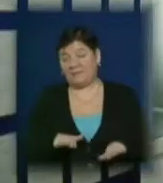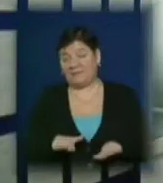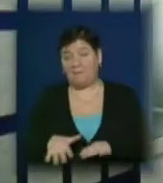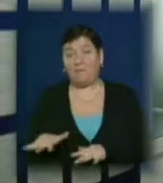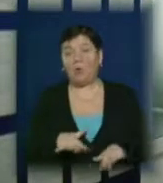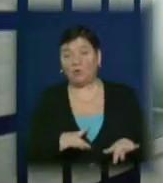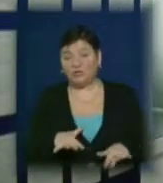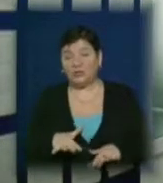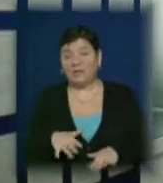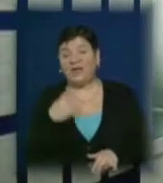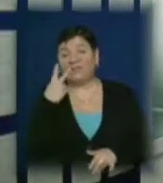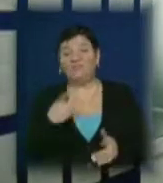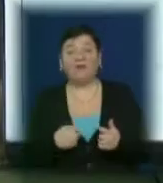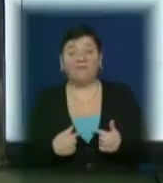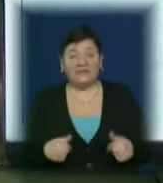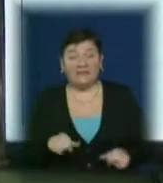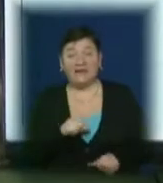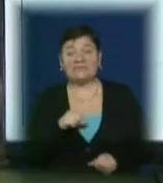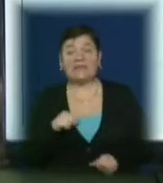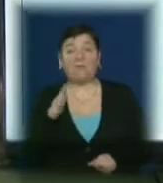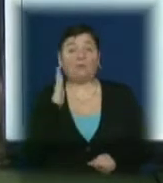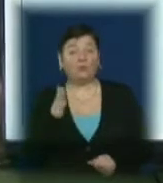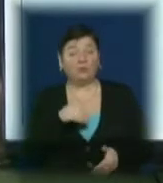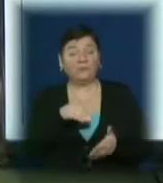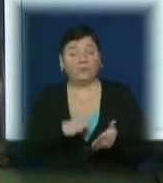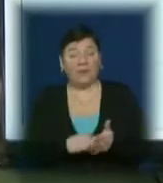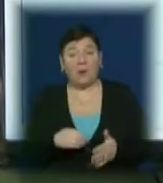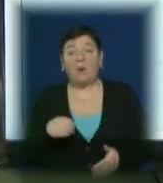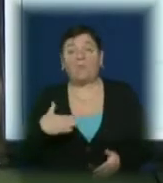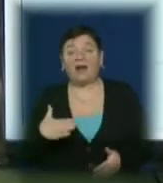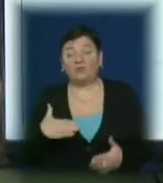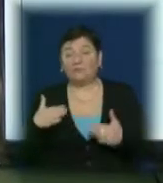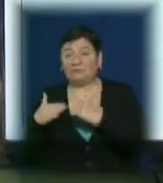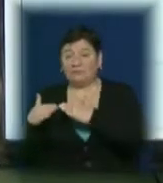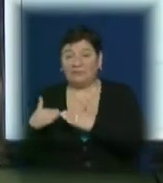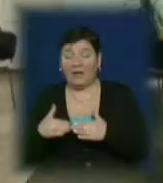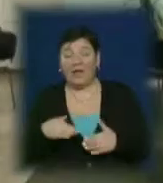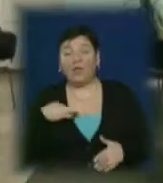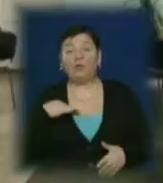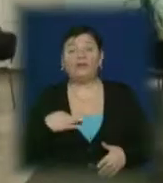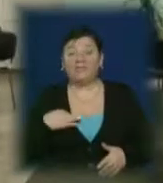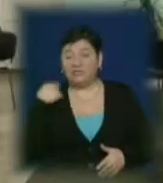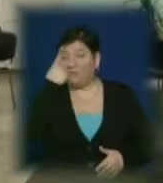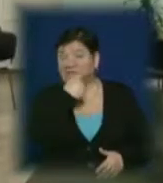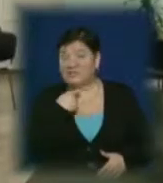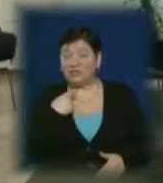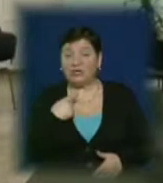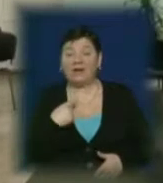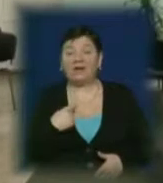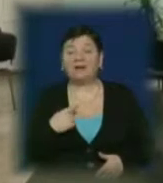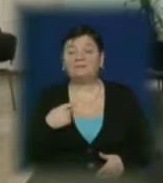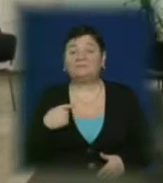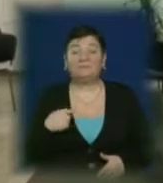відділи і 8 працівників. Саме вони будуть реєструвати право власності на нерухоме майно та юридичних і фізичних осіб-підприємців